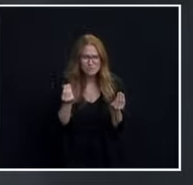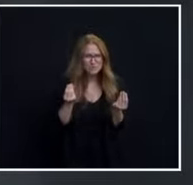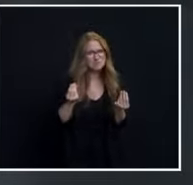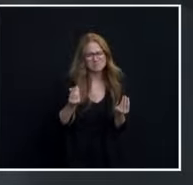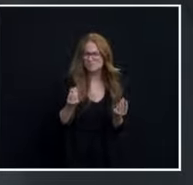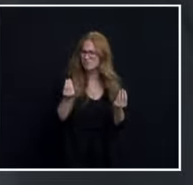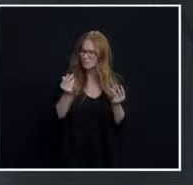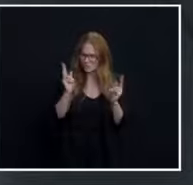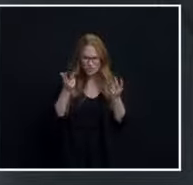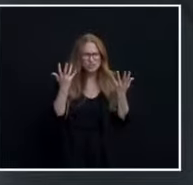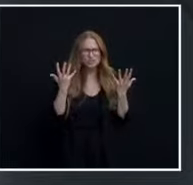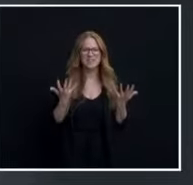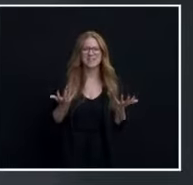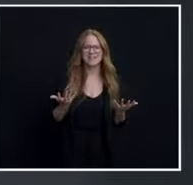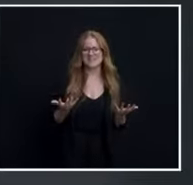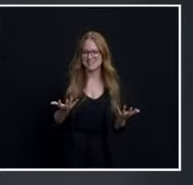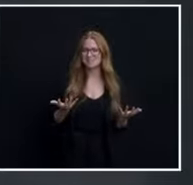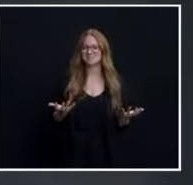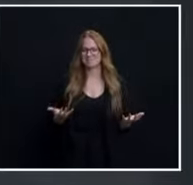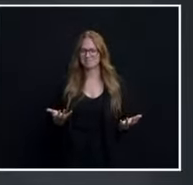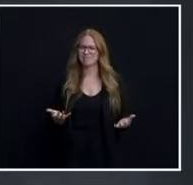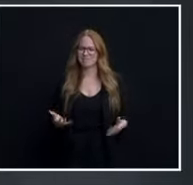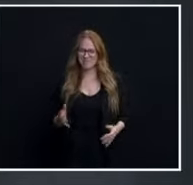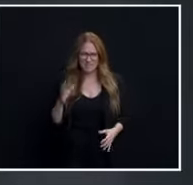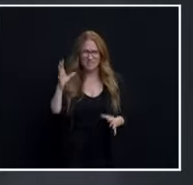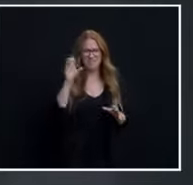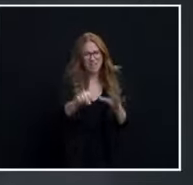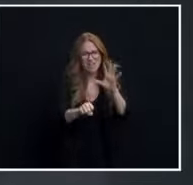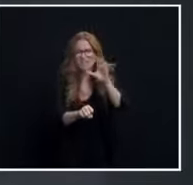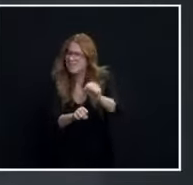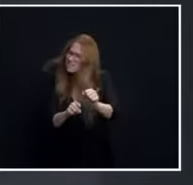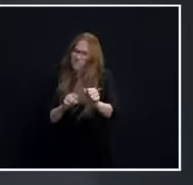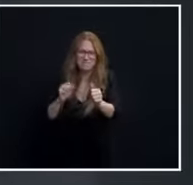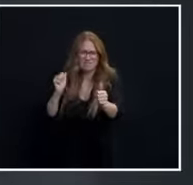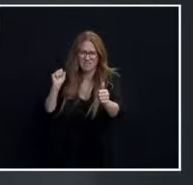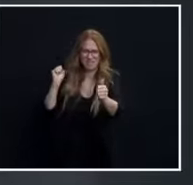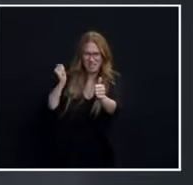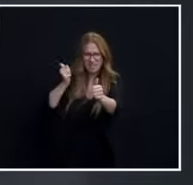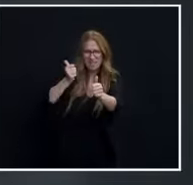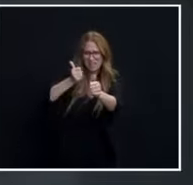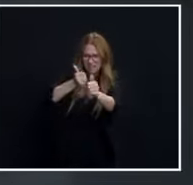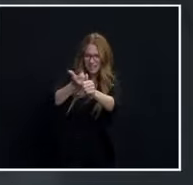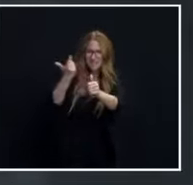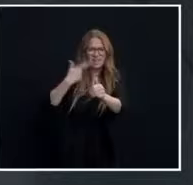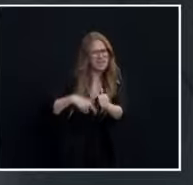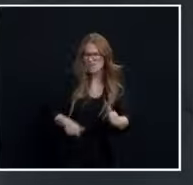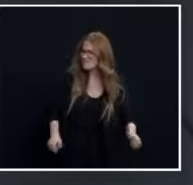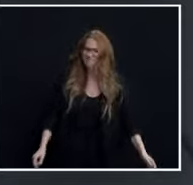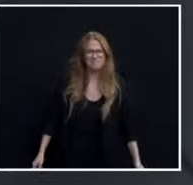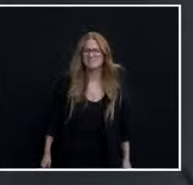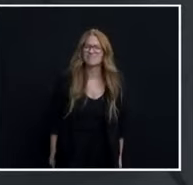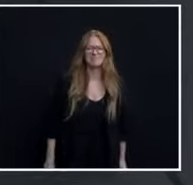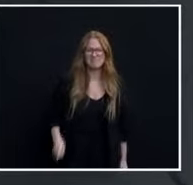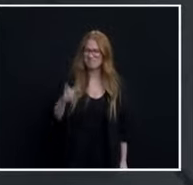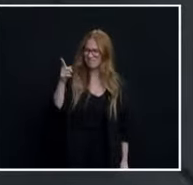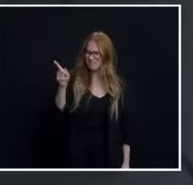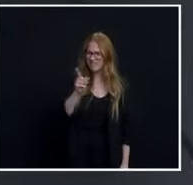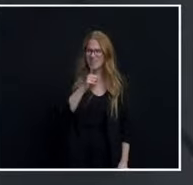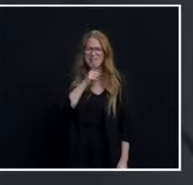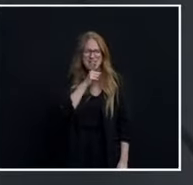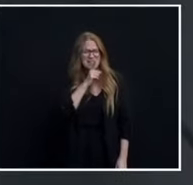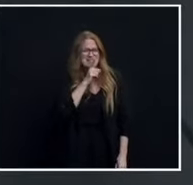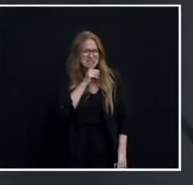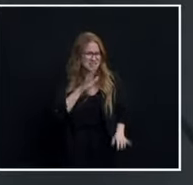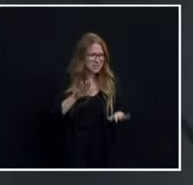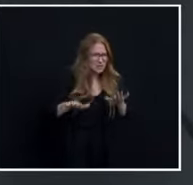Spürt's fast gar nicht. Lass sie nicht fangen. Lass sie nicht holen. Sie flüstern. Schlaf weiter. Dabei